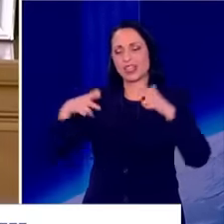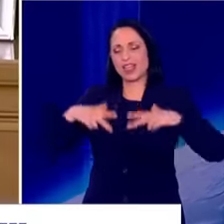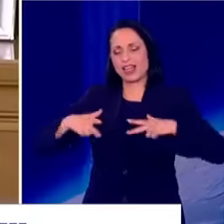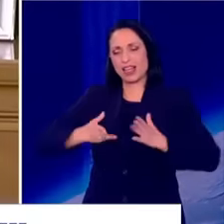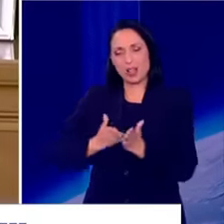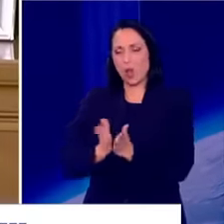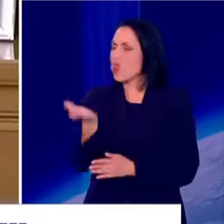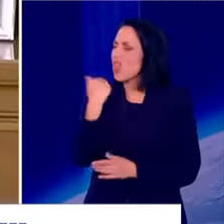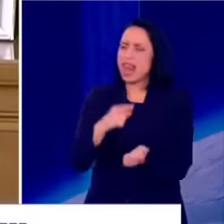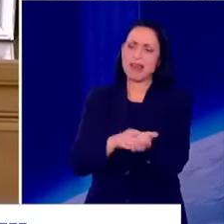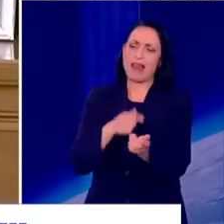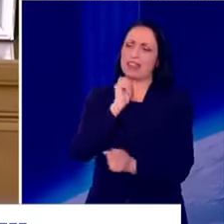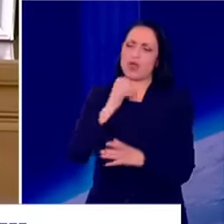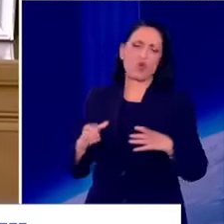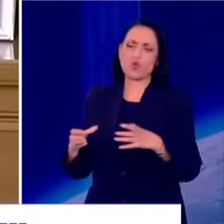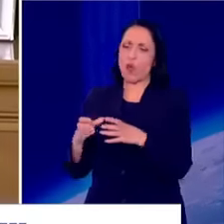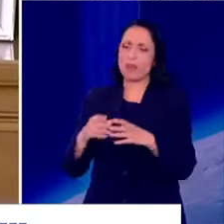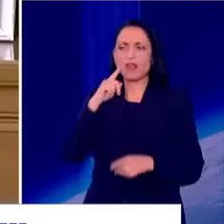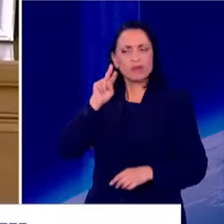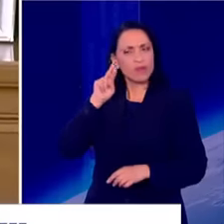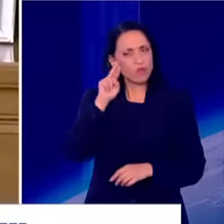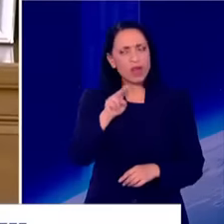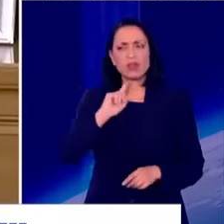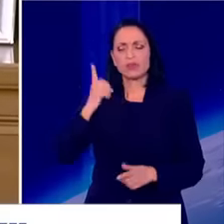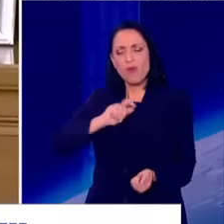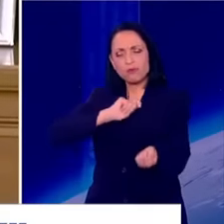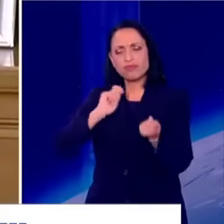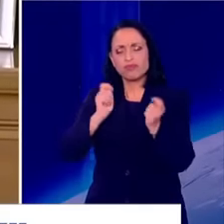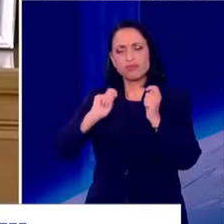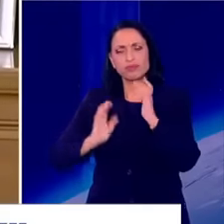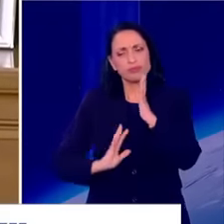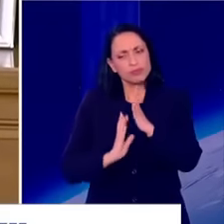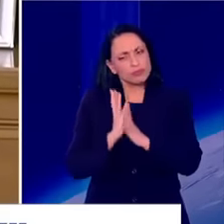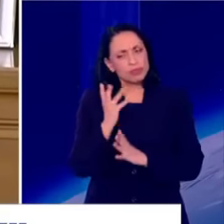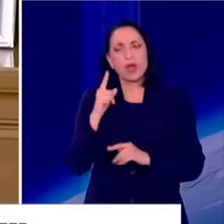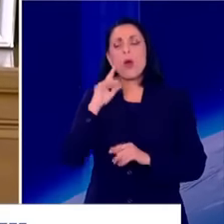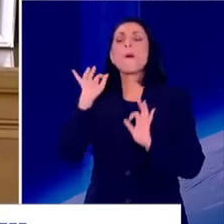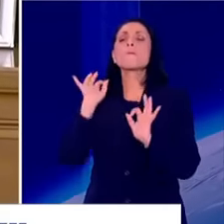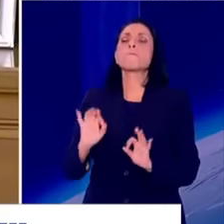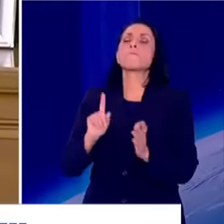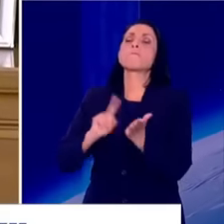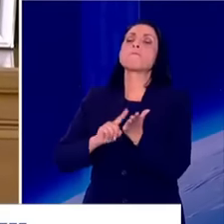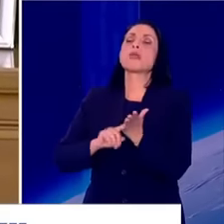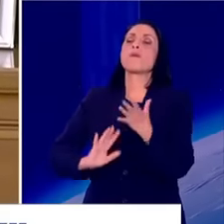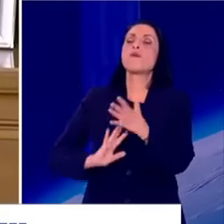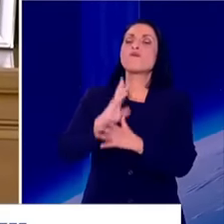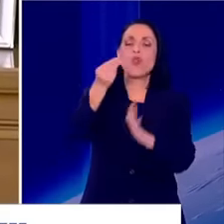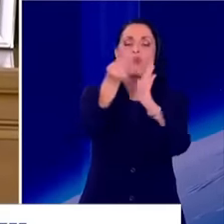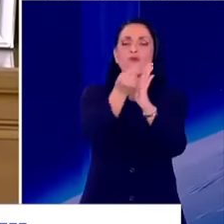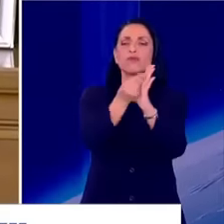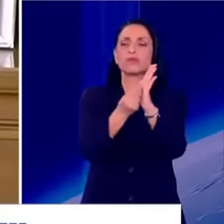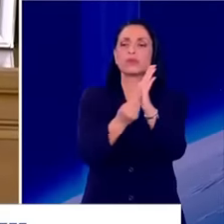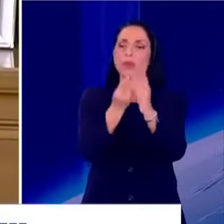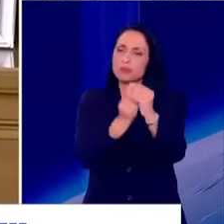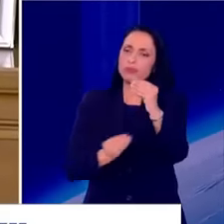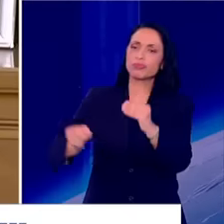κομματικά χαρακτηριστικά και η οποία υποδεικνύει σε όλες τις χώρες βελτιώσεις, οι οποίες πρέπει να συμβούν προκειμένου να βελτιωθεί η βαθμολογία τους